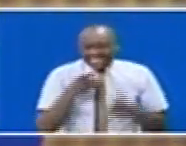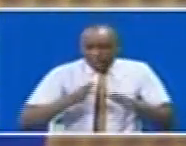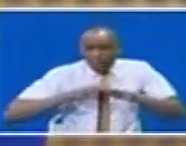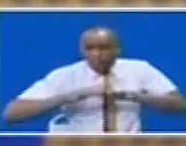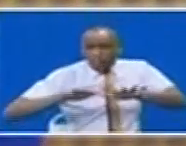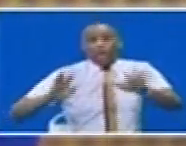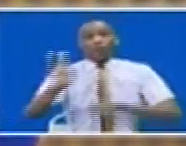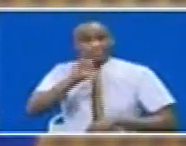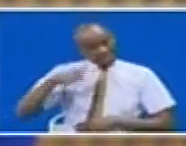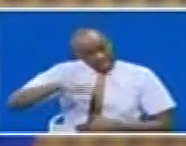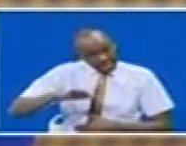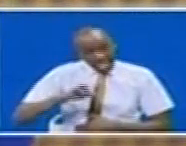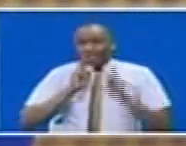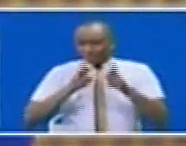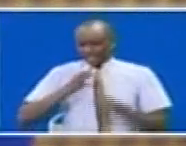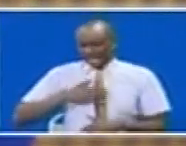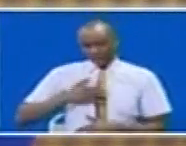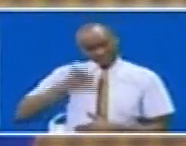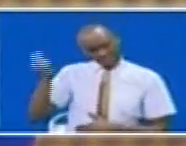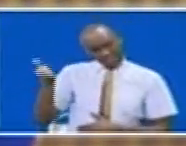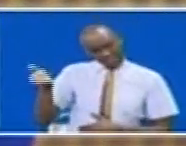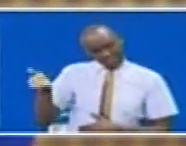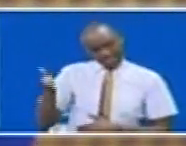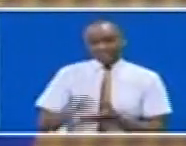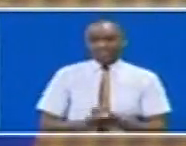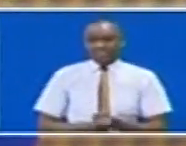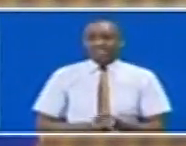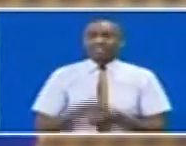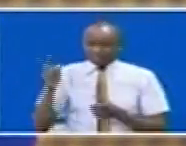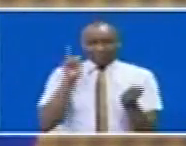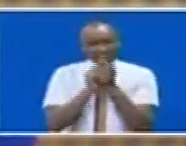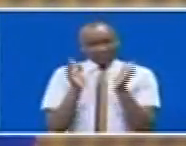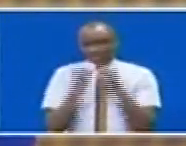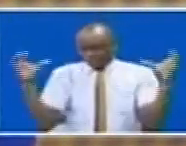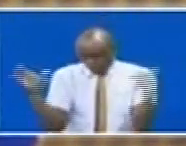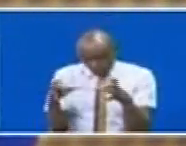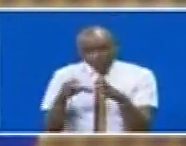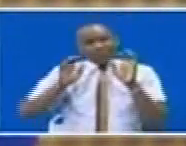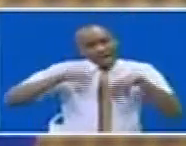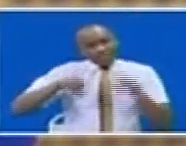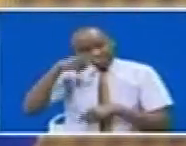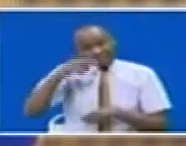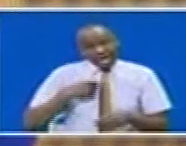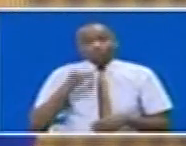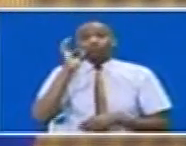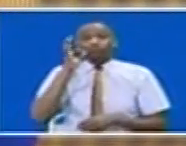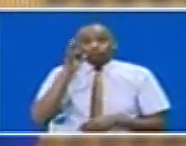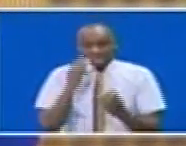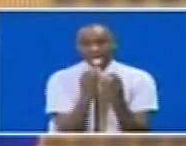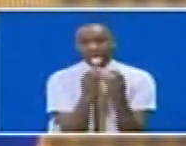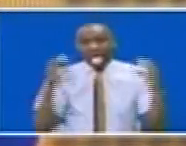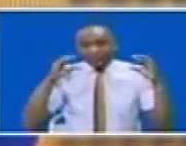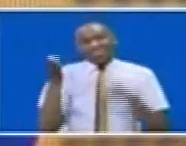kaunti ya Wajir. Mwanahabari wetu wa eneo hilo Faisal Abdulrahman alikutana na kundi la wakulima wanaokuza matunda ya tikiti maji